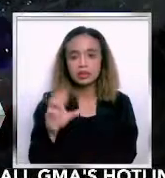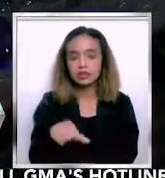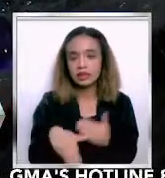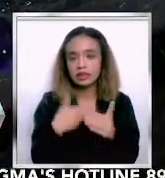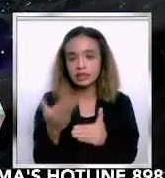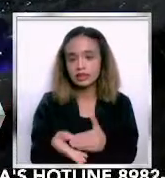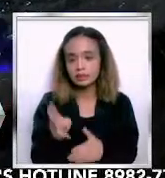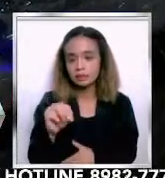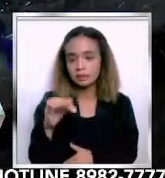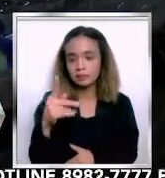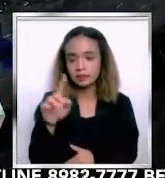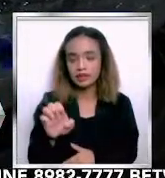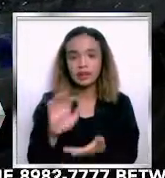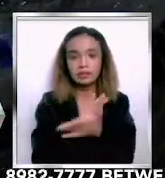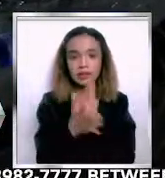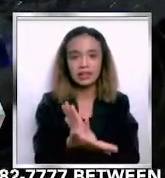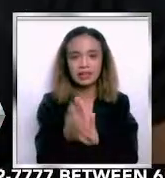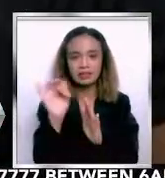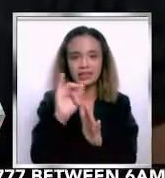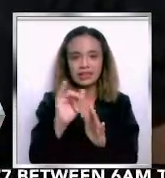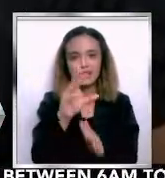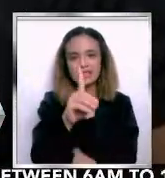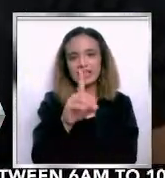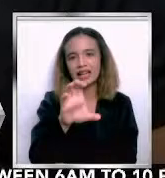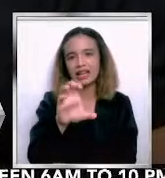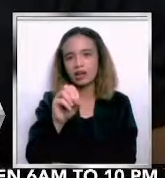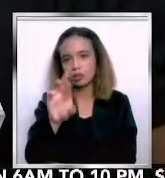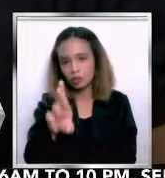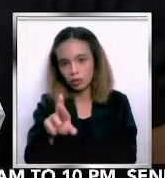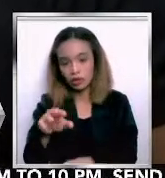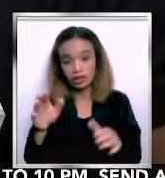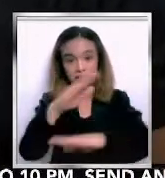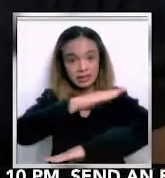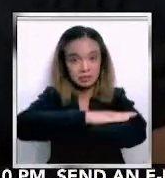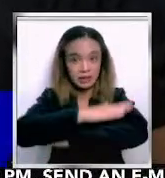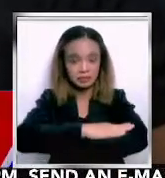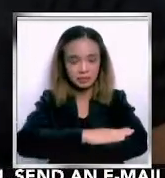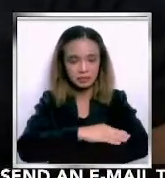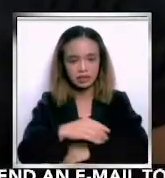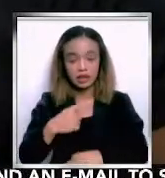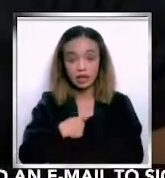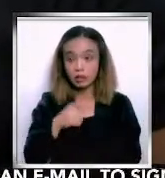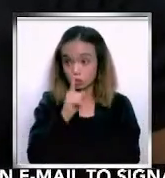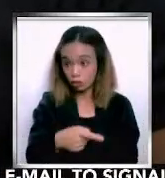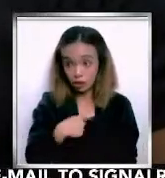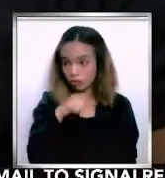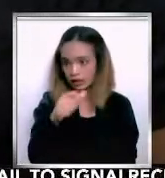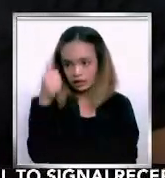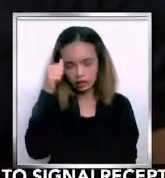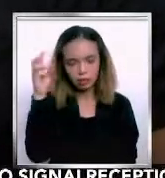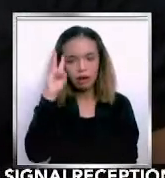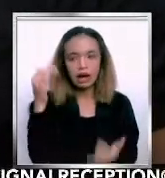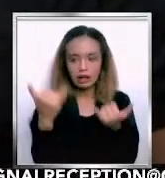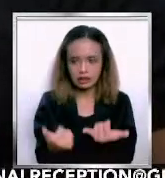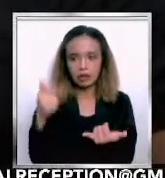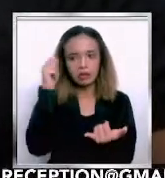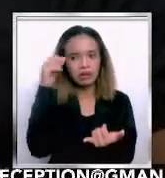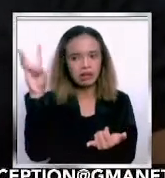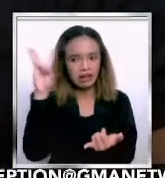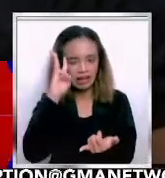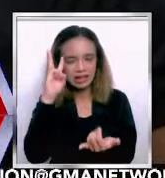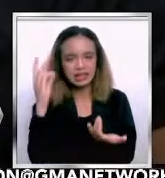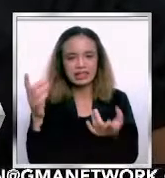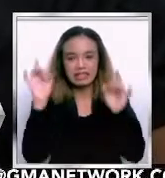ginagawang palamuti sa kanyang lamesa ang mga holen. Actually, hindi ako aware dyan. Pero ngayon nalaman ko na toxic siya at may danger sa